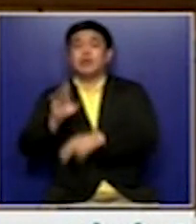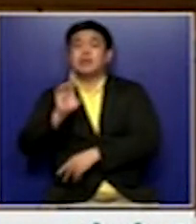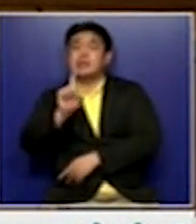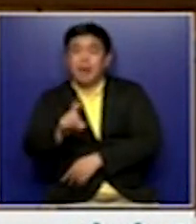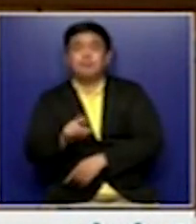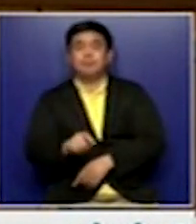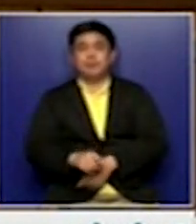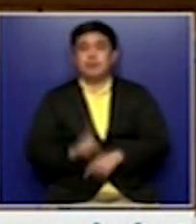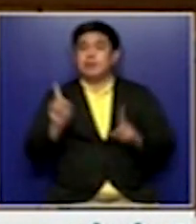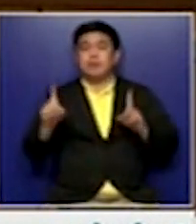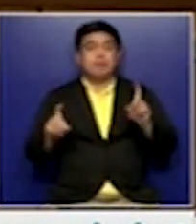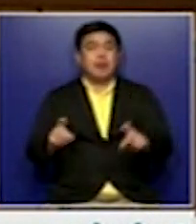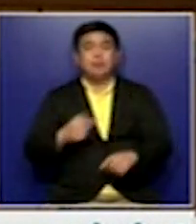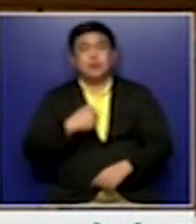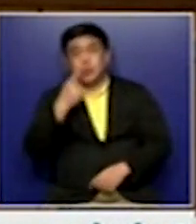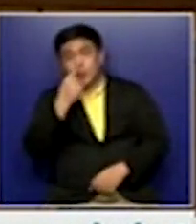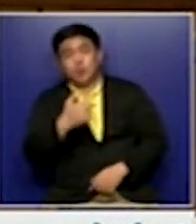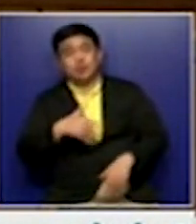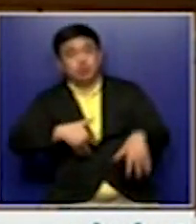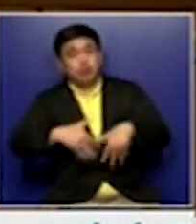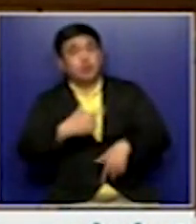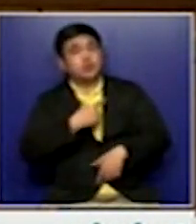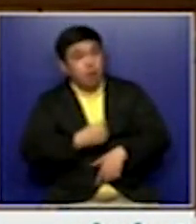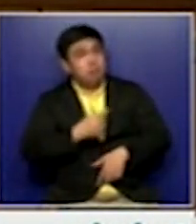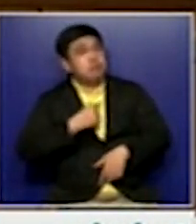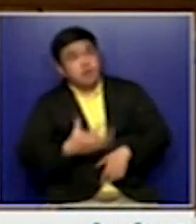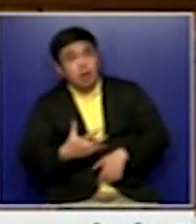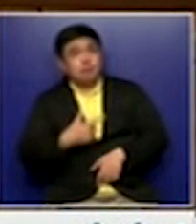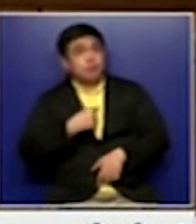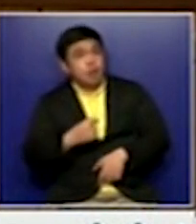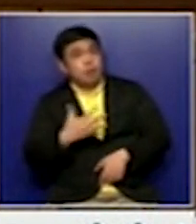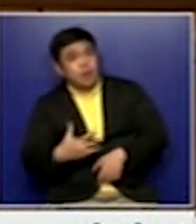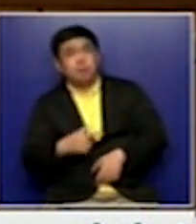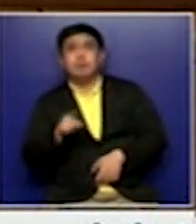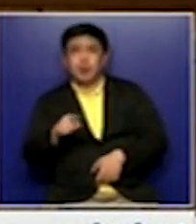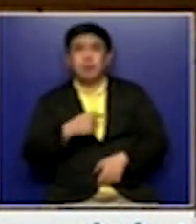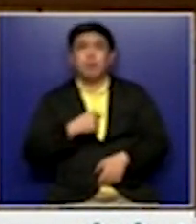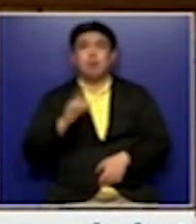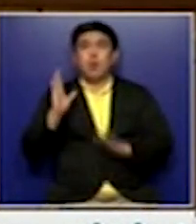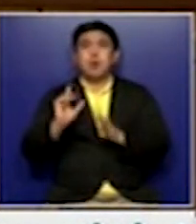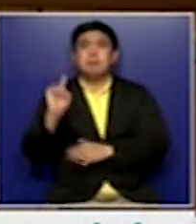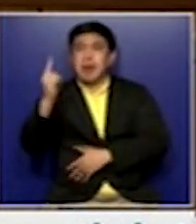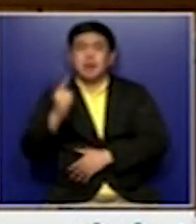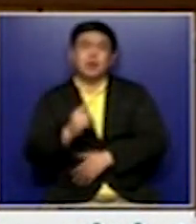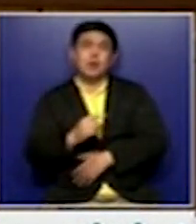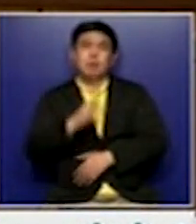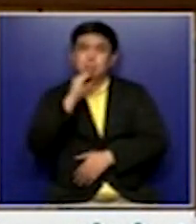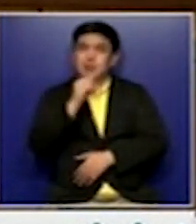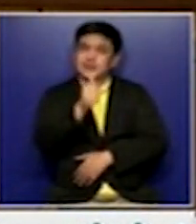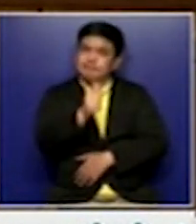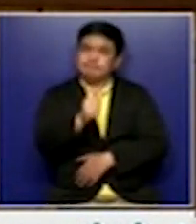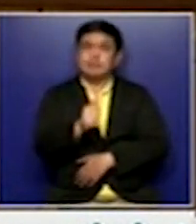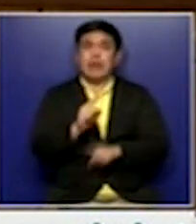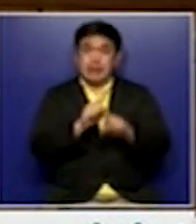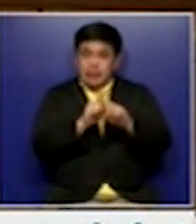ล้วกันนะว่าเขาพอใจหรือไม่พอใจหลายท่านพูดเก่งนะครับผมยอมรับเป็นคนรุ่นใหม่พูดเก่งนะแ